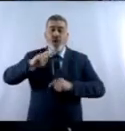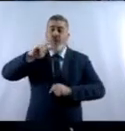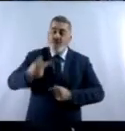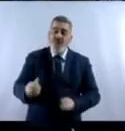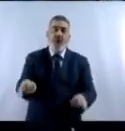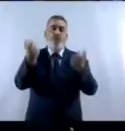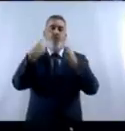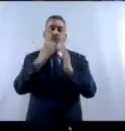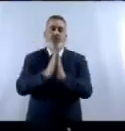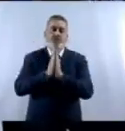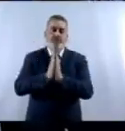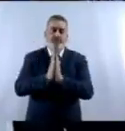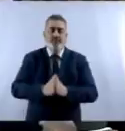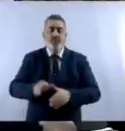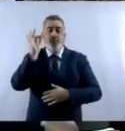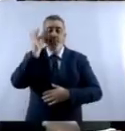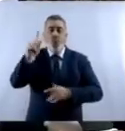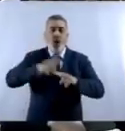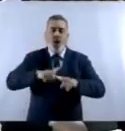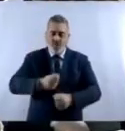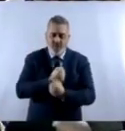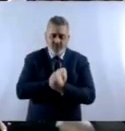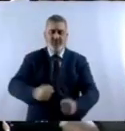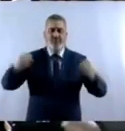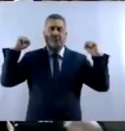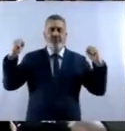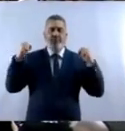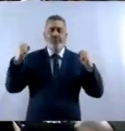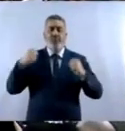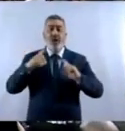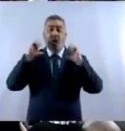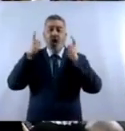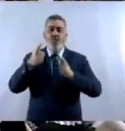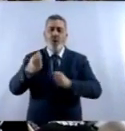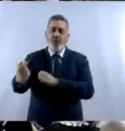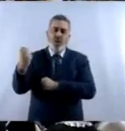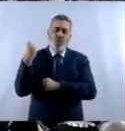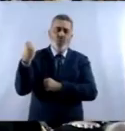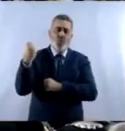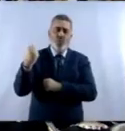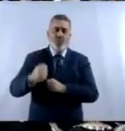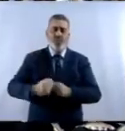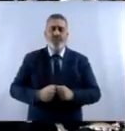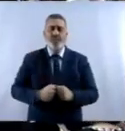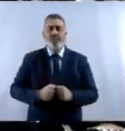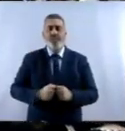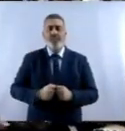Για την αυτοδύναμη Ελλάδα και την ισχυρή νέα δημοκρατία.